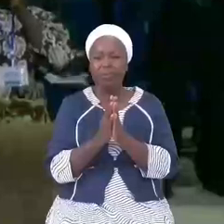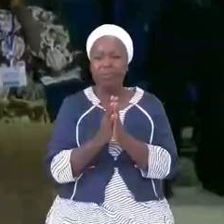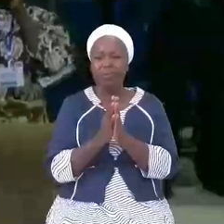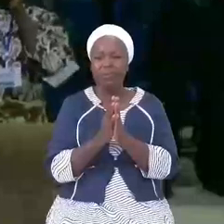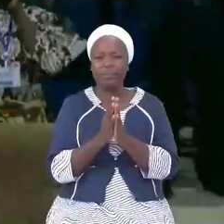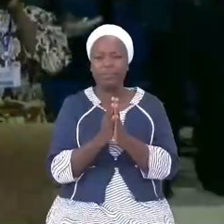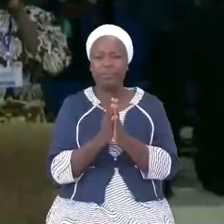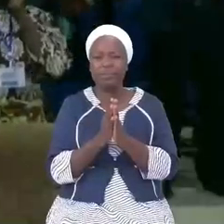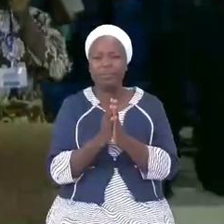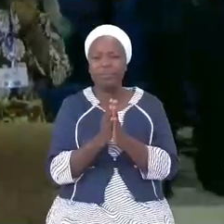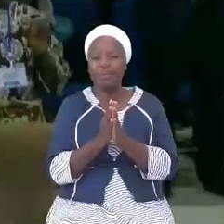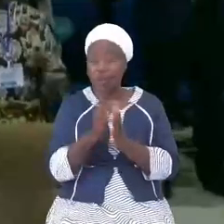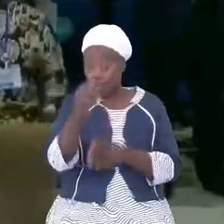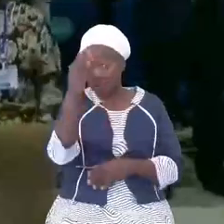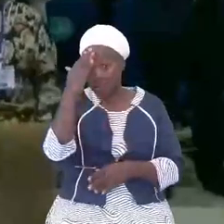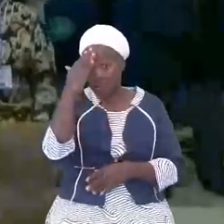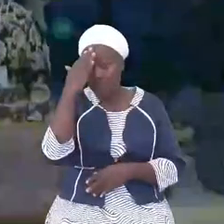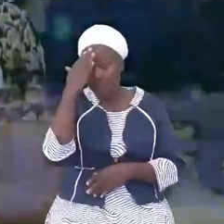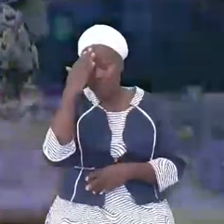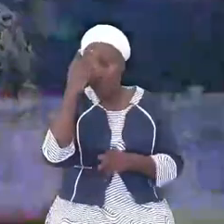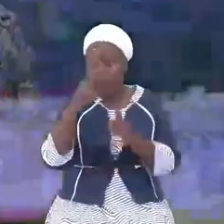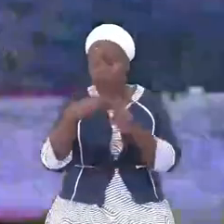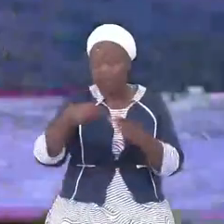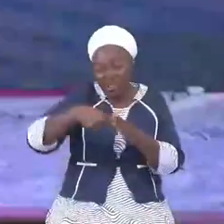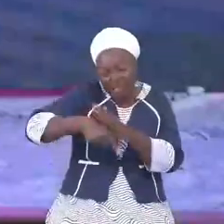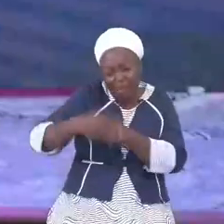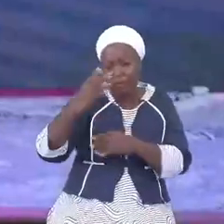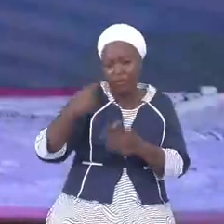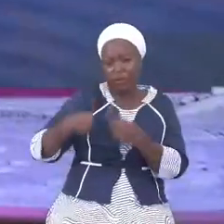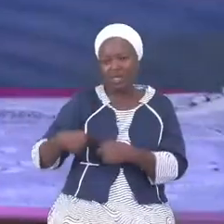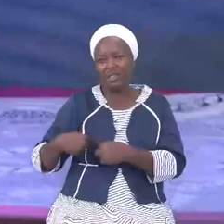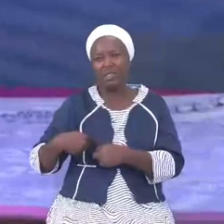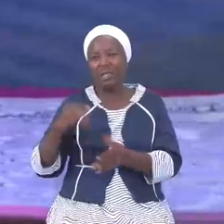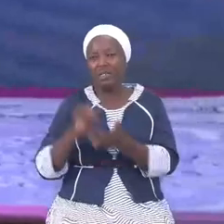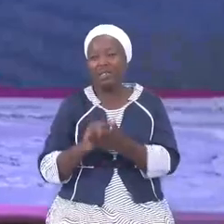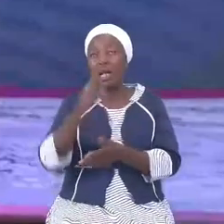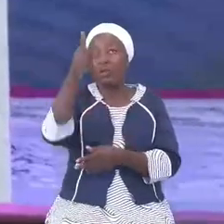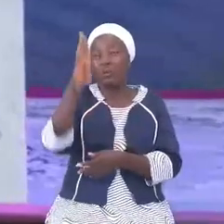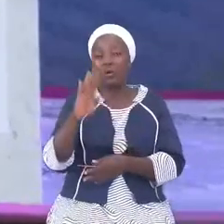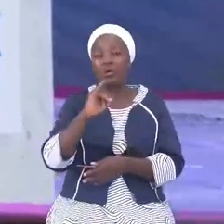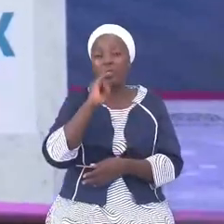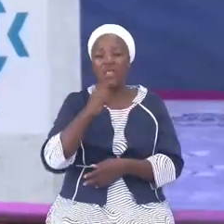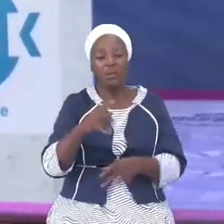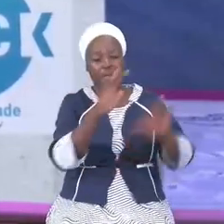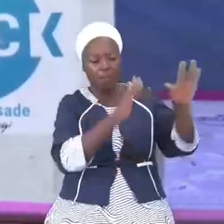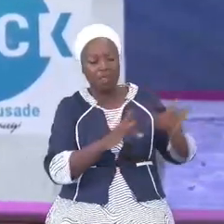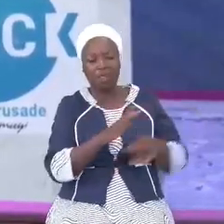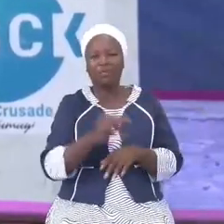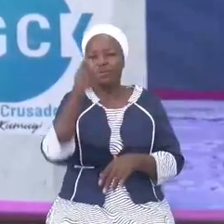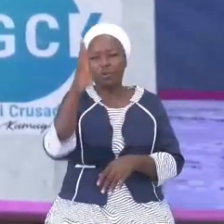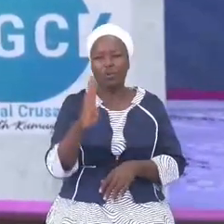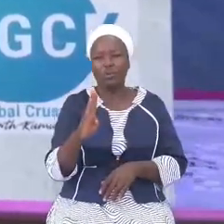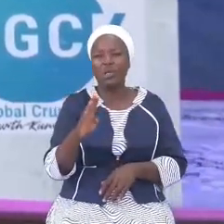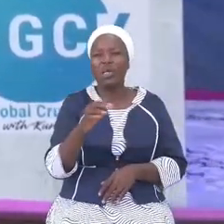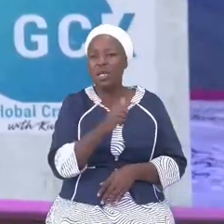prions. Tu sais, du plus profond de ton cœur, que Dieu est un Dieu miséricordieux, un Dieu